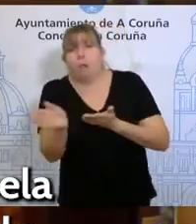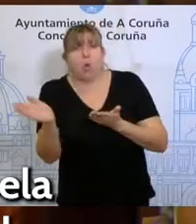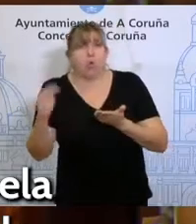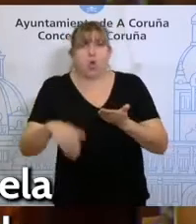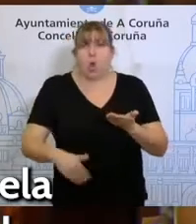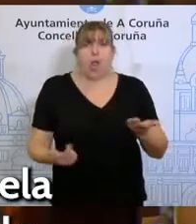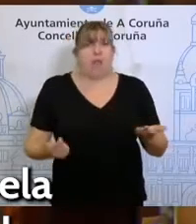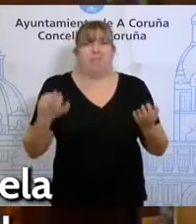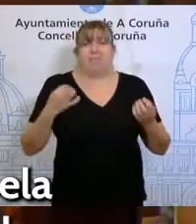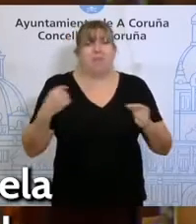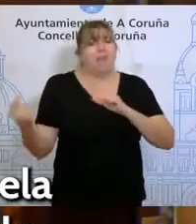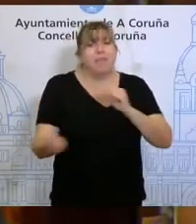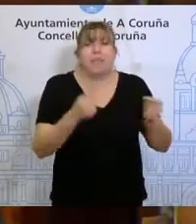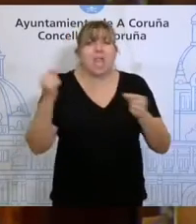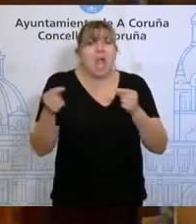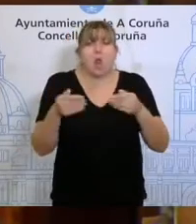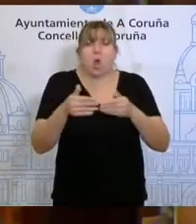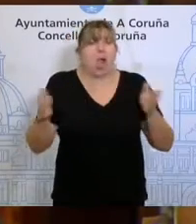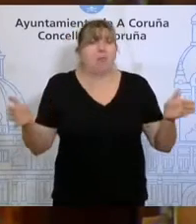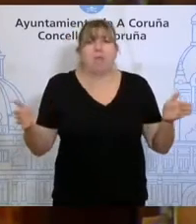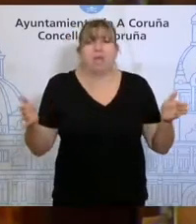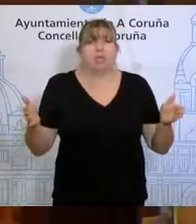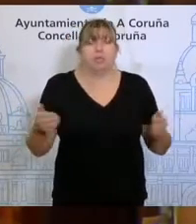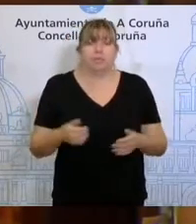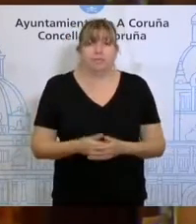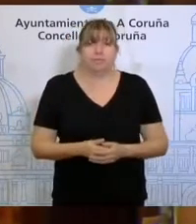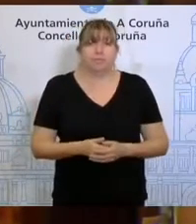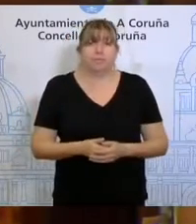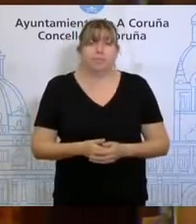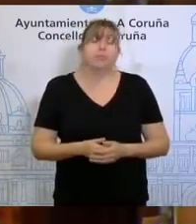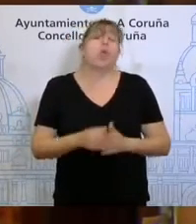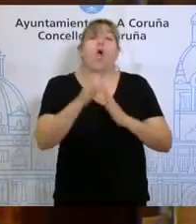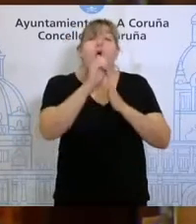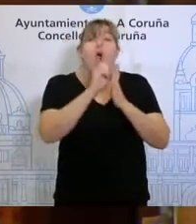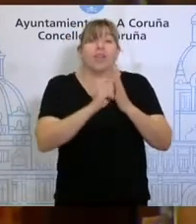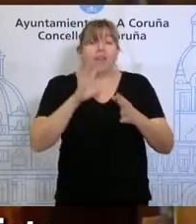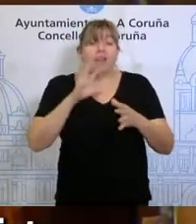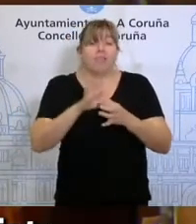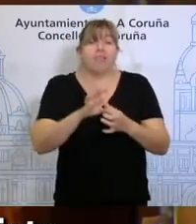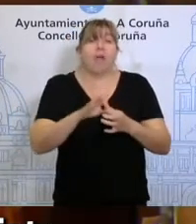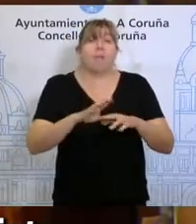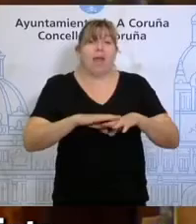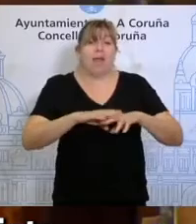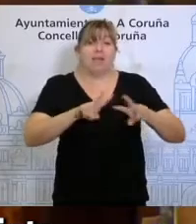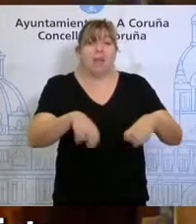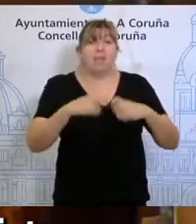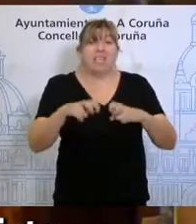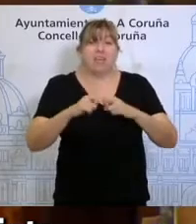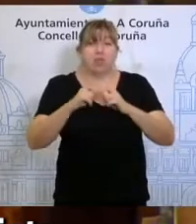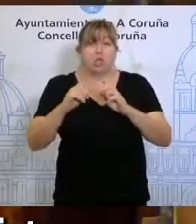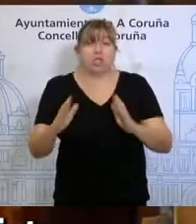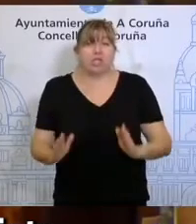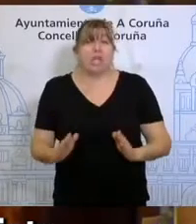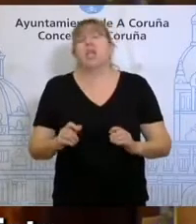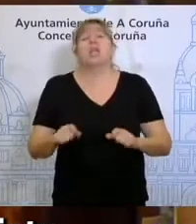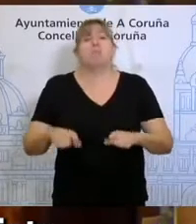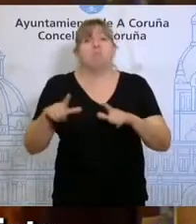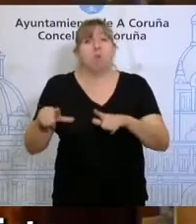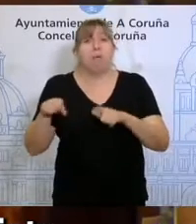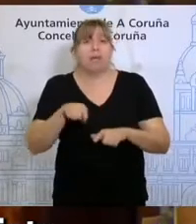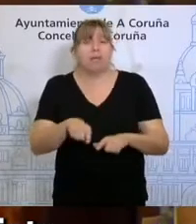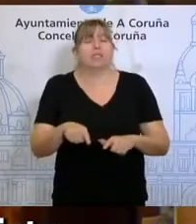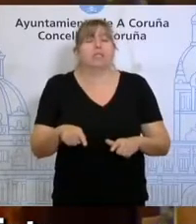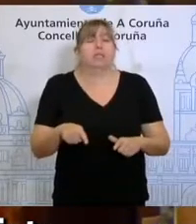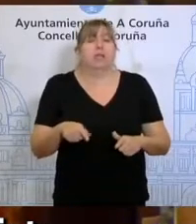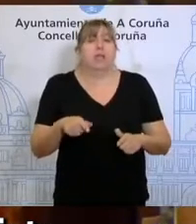sen medo e a fondo perdido. Esta ordenanza de conservación e rehabilitación de inmobles é produto dese esforzo de diálogo